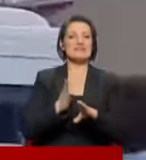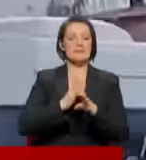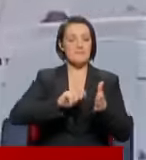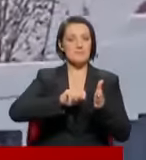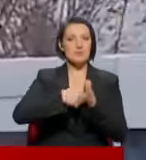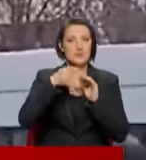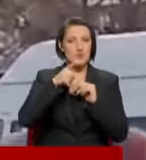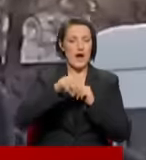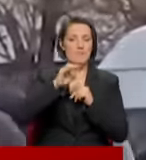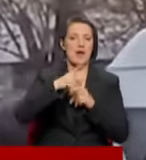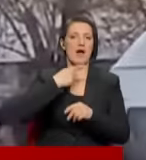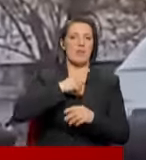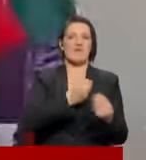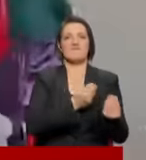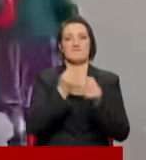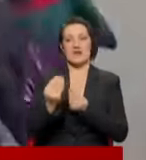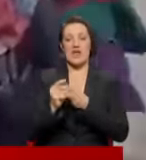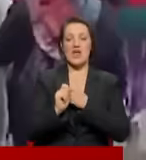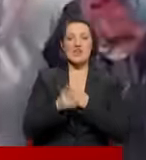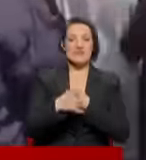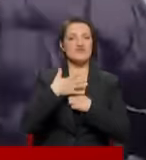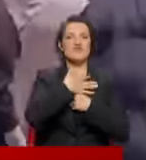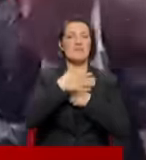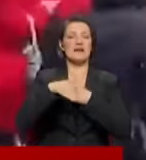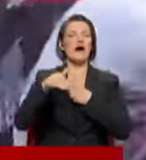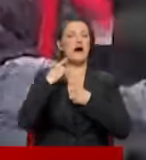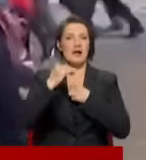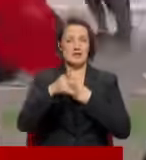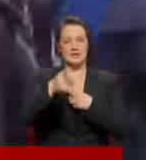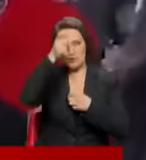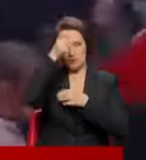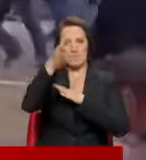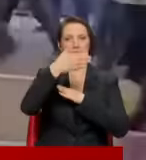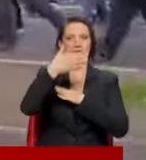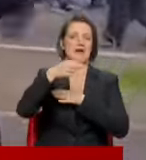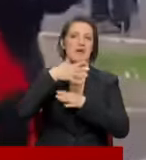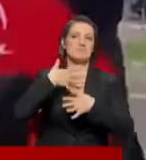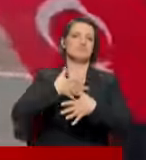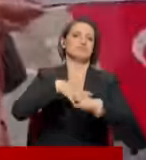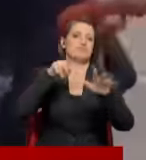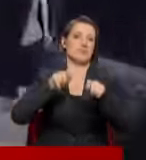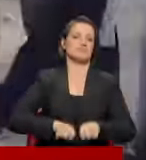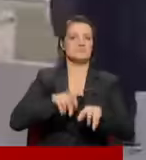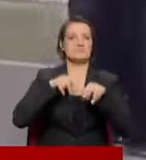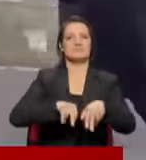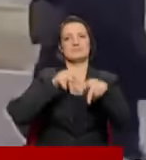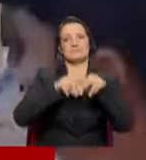mazbata AK Partili adaya verildi. İlçede CHP'li seçmenler Türk bayraklarıyla protesto yürüyüşü